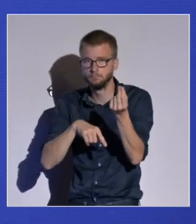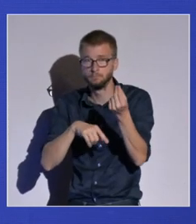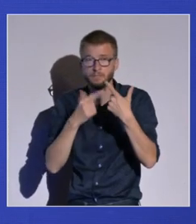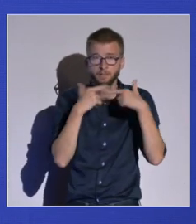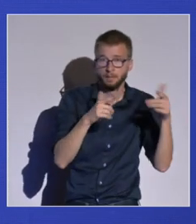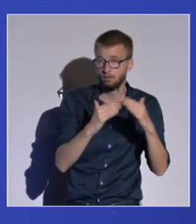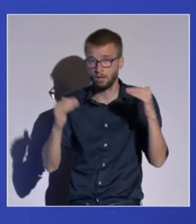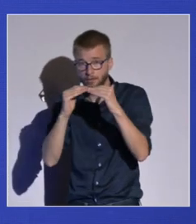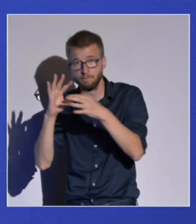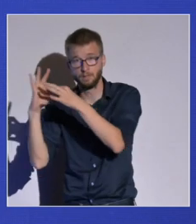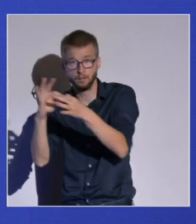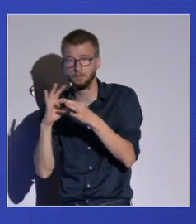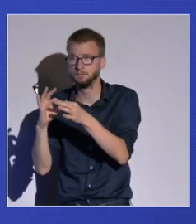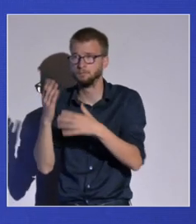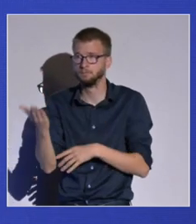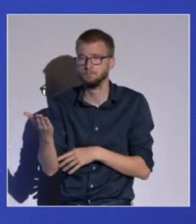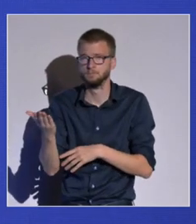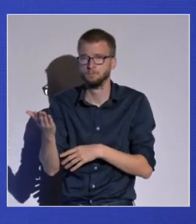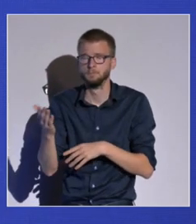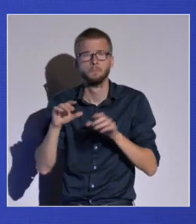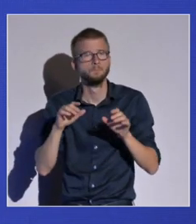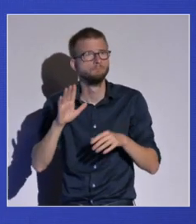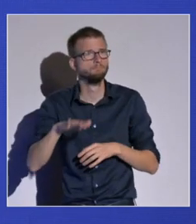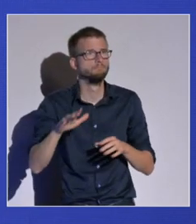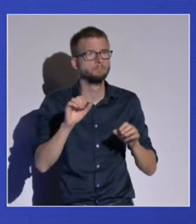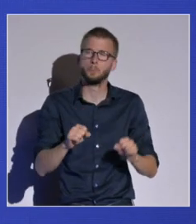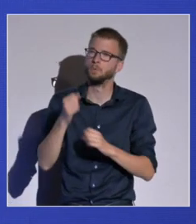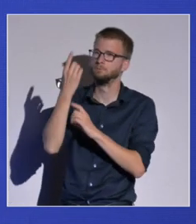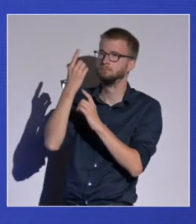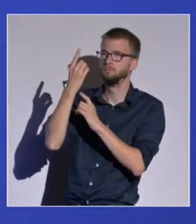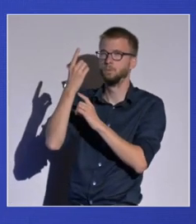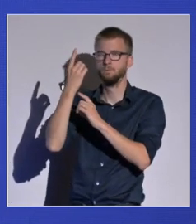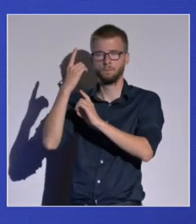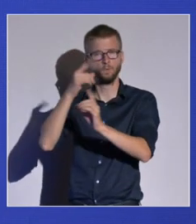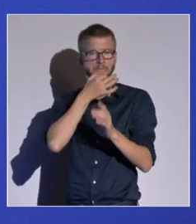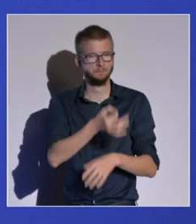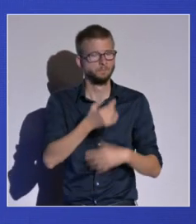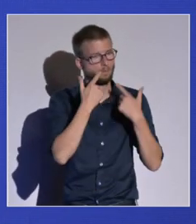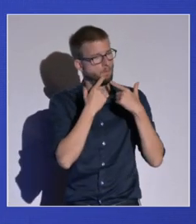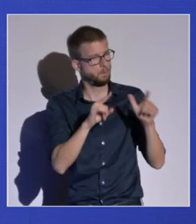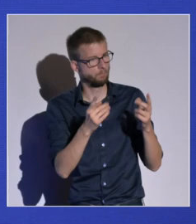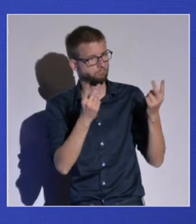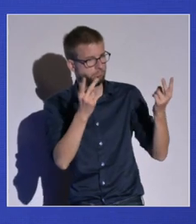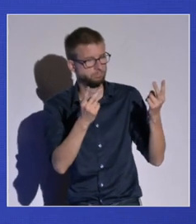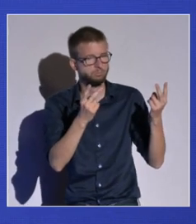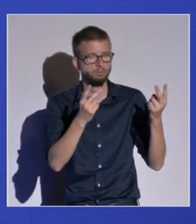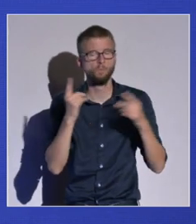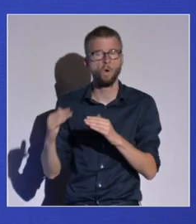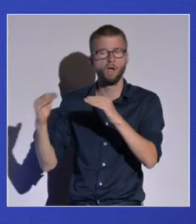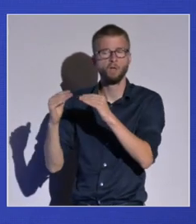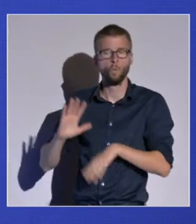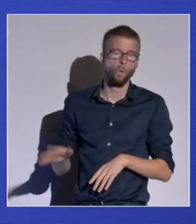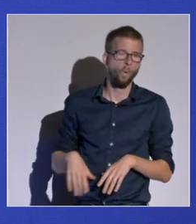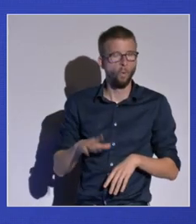Liberté, égalité, fraternité, on peut tout à fait défendre la liberté en se moquant de l'égalité.